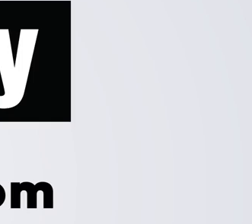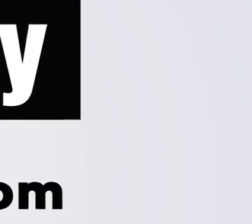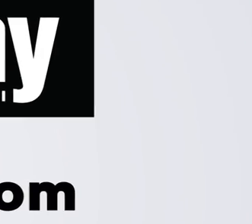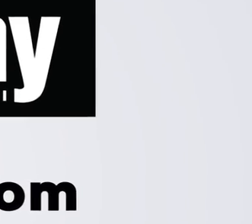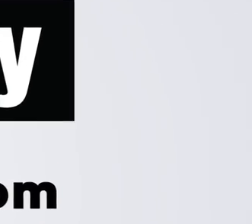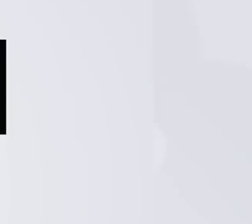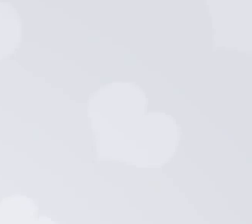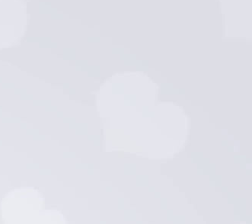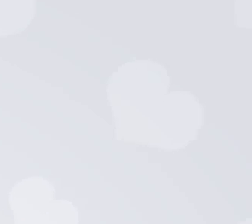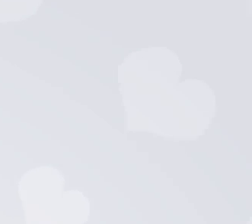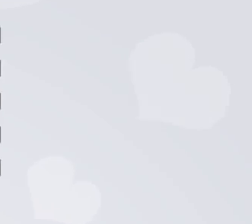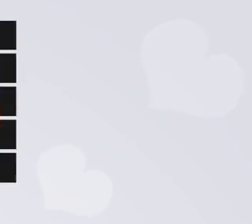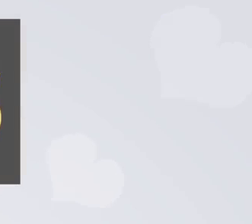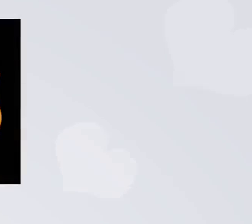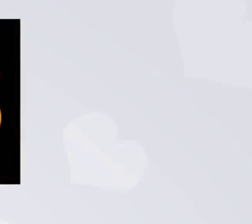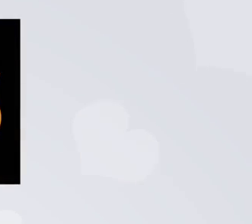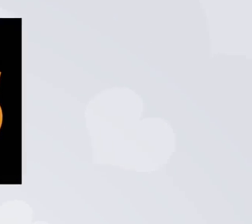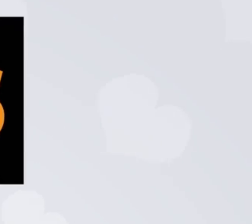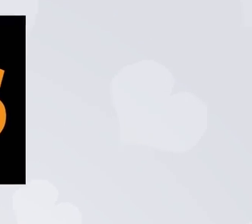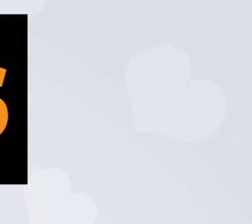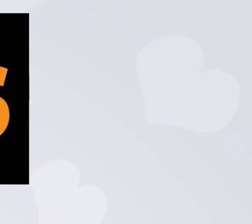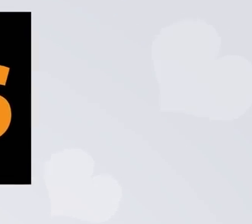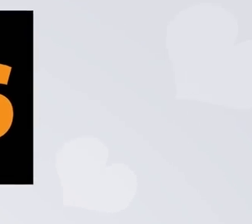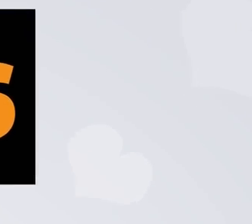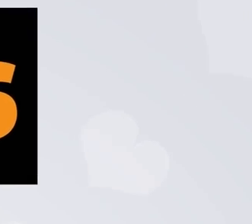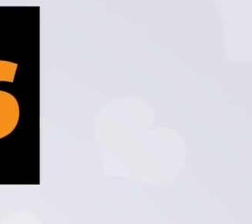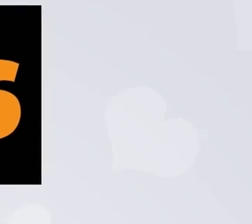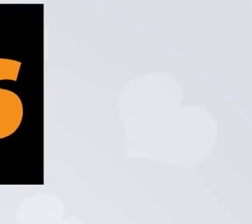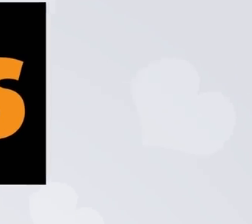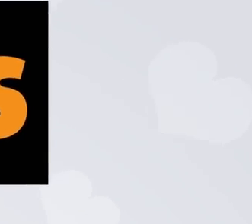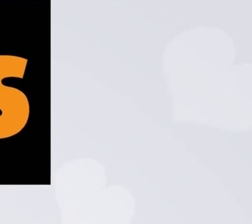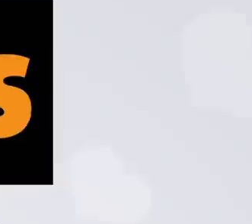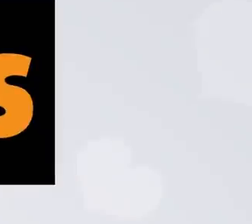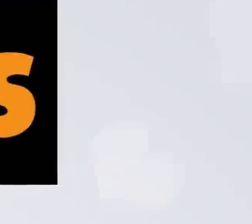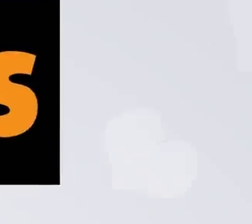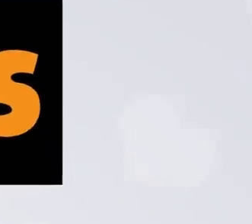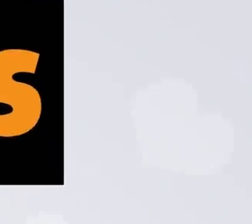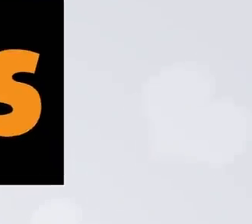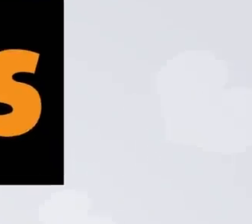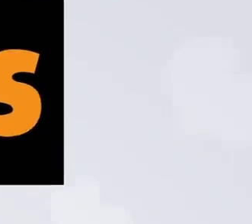444-9937 YDS Kids, İngilizce öğrenmenin en eğlenceli hali.